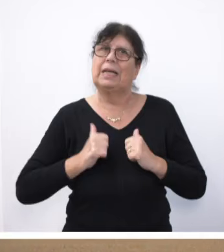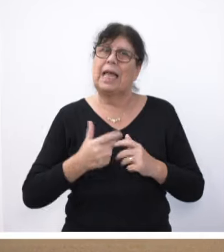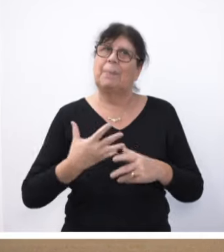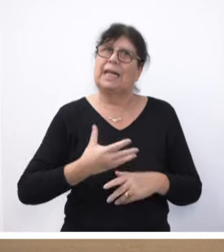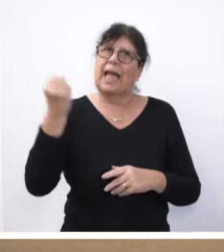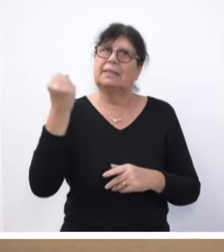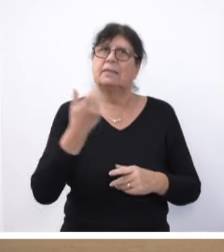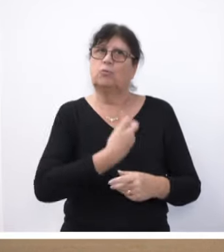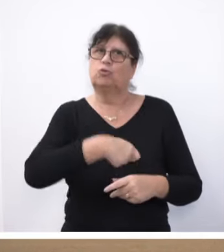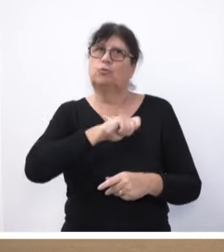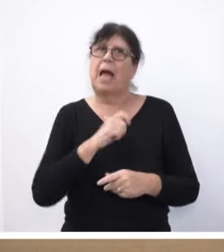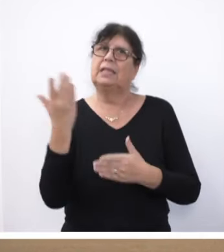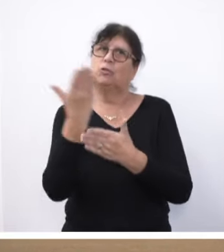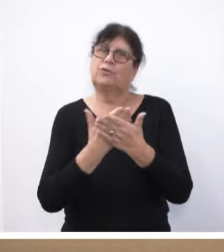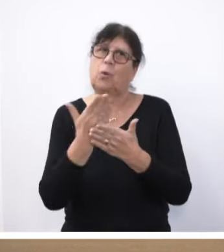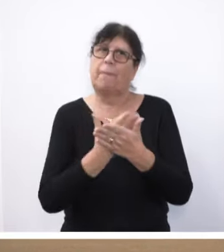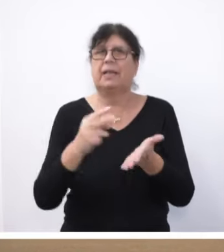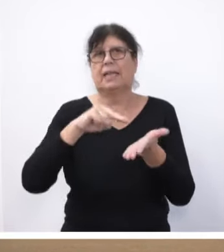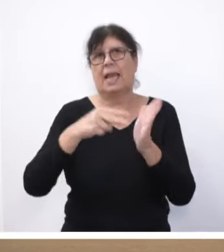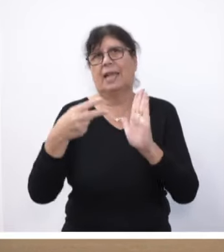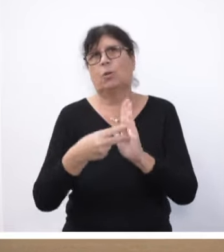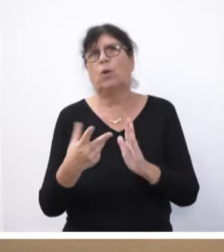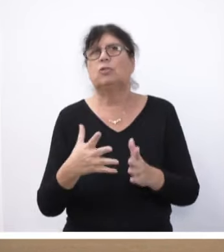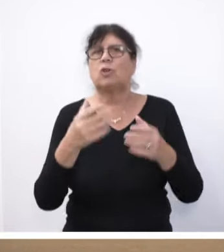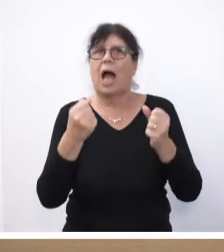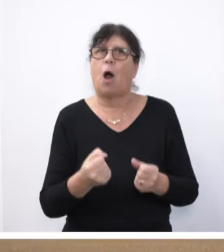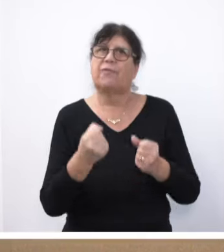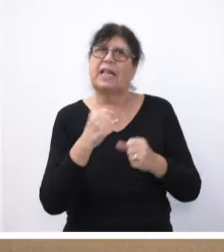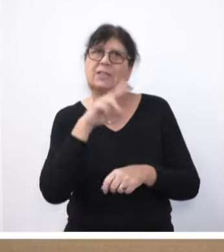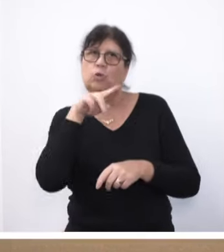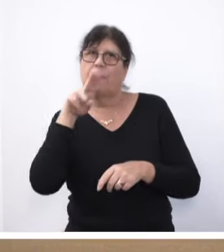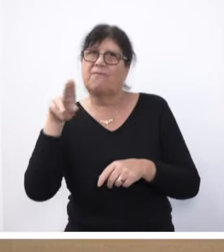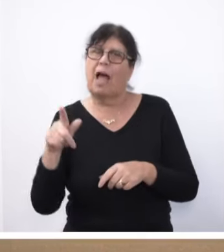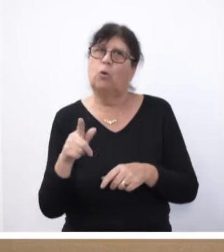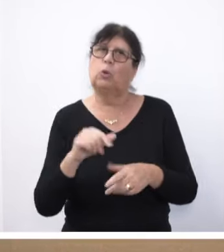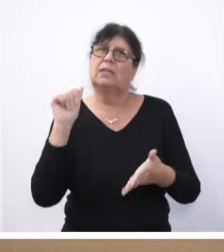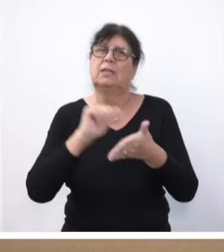spanischem Vorbild, elektronische Aufenthaltsüberwachung im Saarland ausweiten, Drucksache